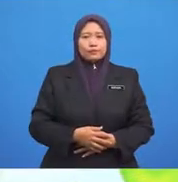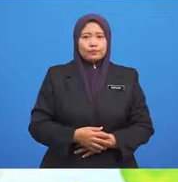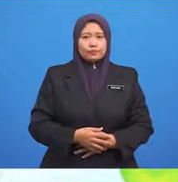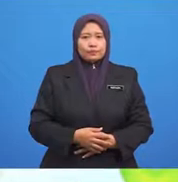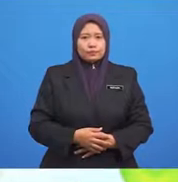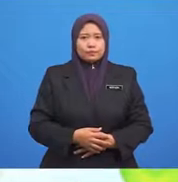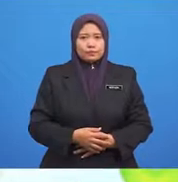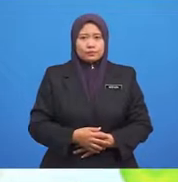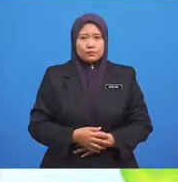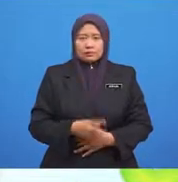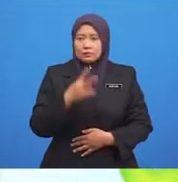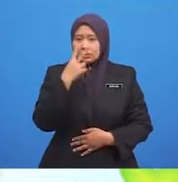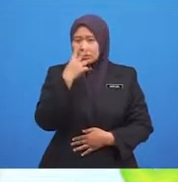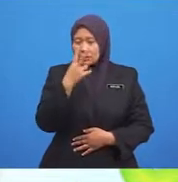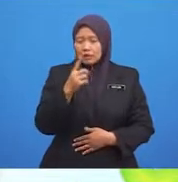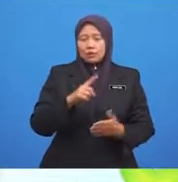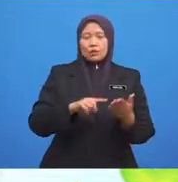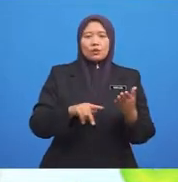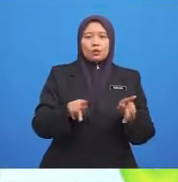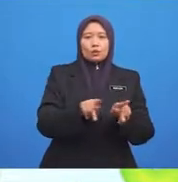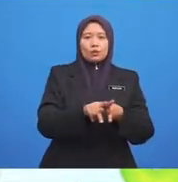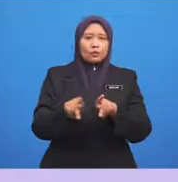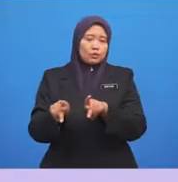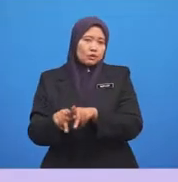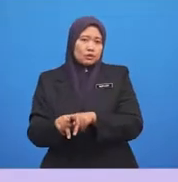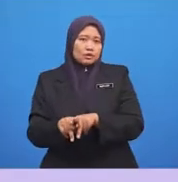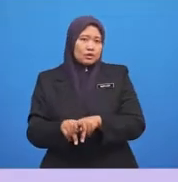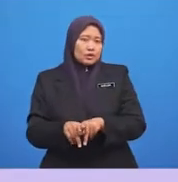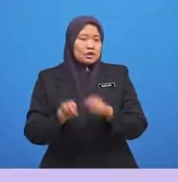Saksikan pula cabang seterusnya, iaitu